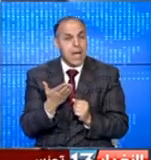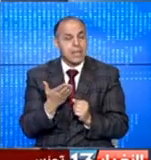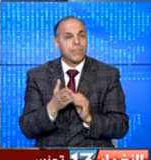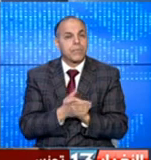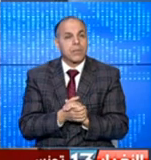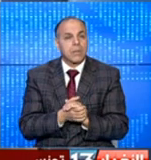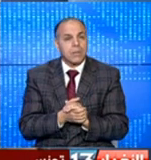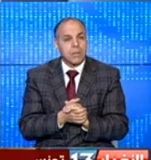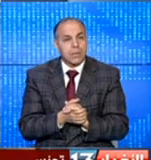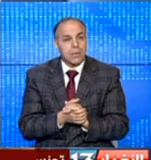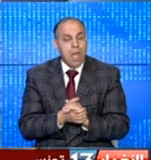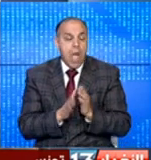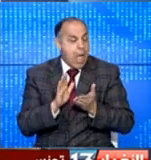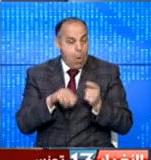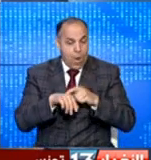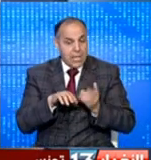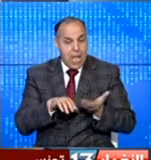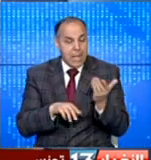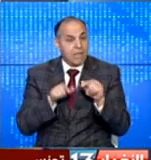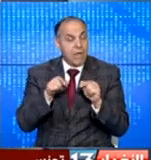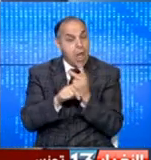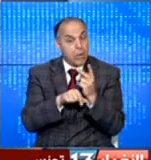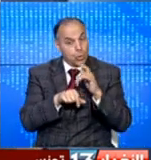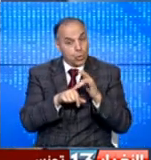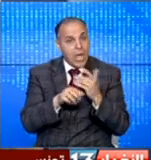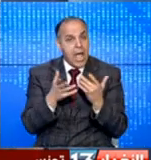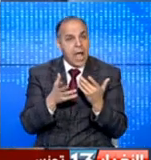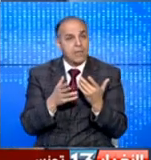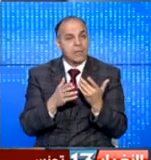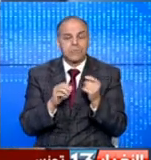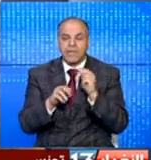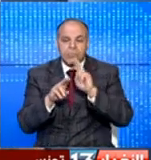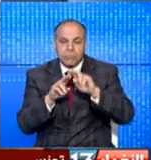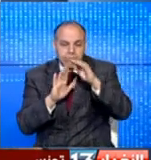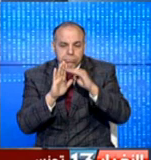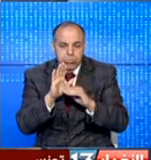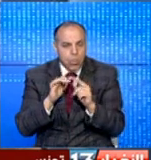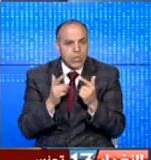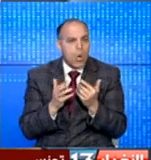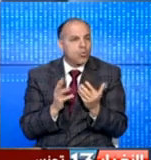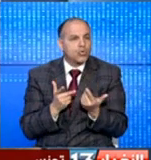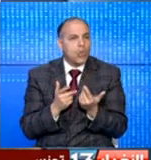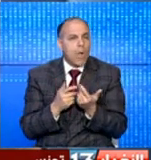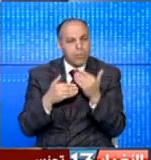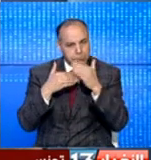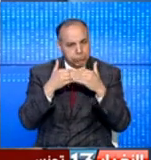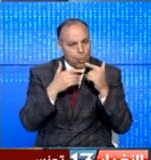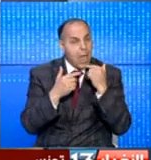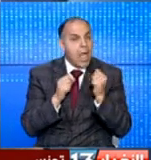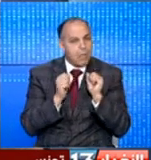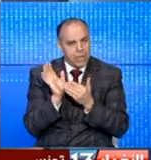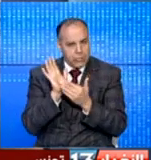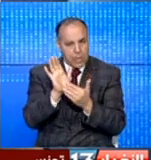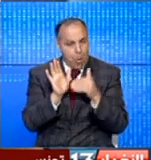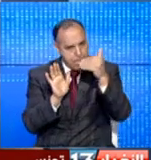معناها اغلب الحالات اللي تجم تكون فيها خطر شنو ما لي تريتمون نتاعها وشنو ما معناها النصايح اللي نجموا